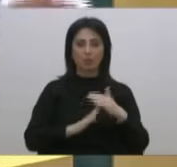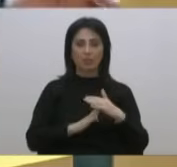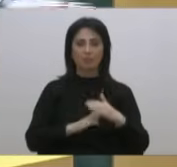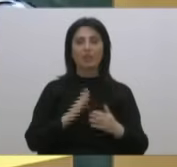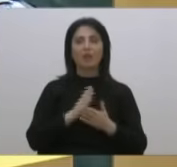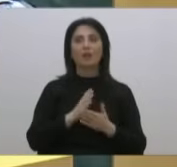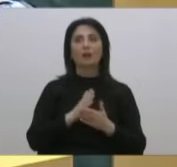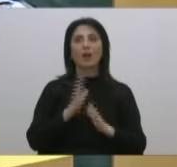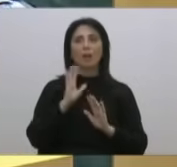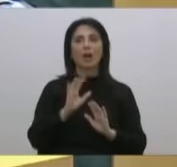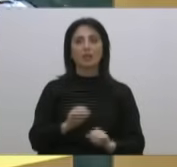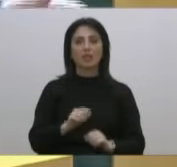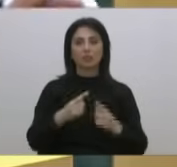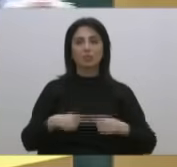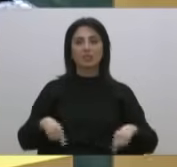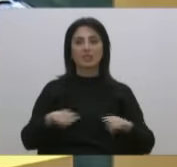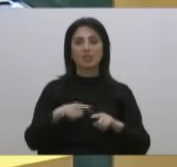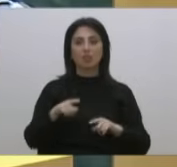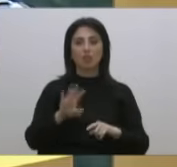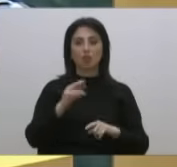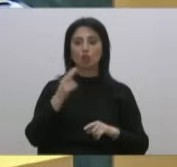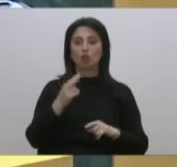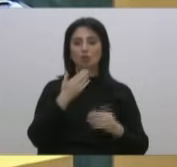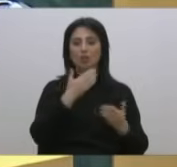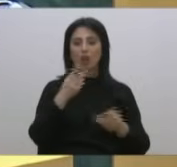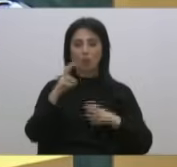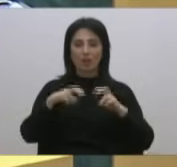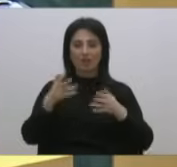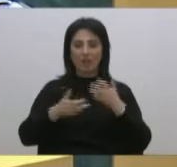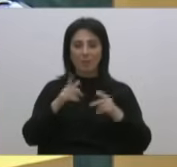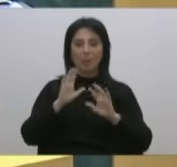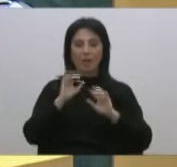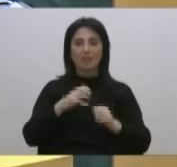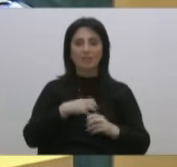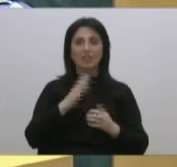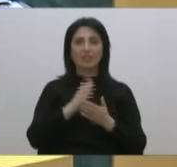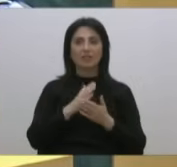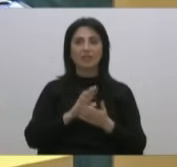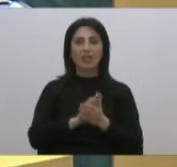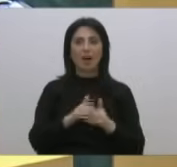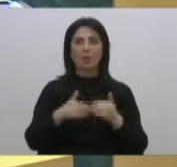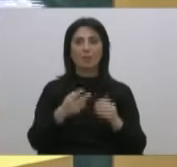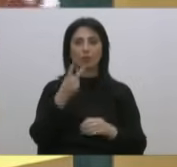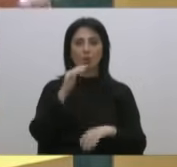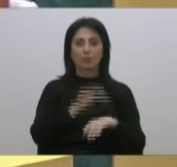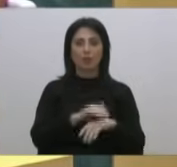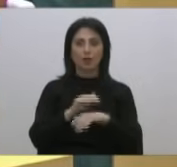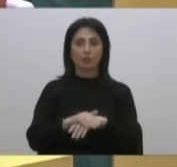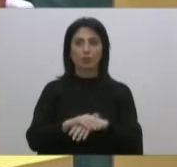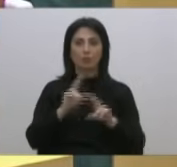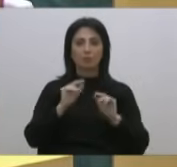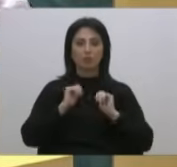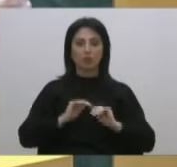60%-ამდე, გვაქვს ხარდაჭერა საზოგადოებისგან სოციალური კვლევების მიხედვით. Ეს ხარდაჭერა ძირითადად არის განპირობებული ორი ფაქტორით. Ეს